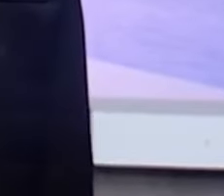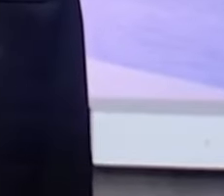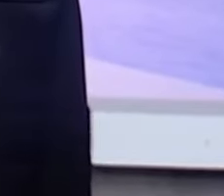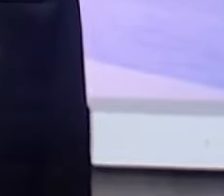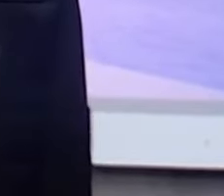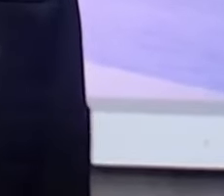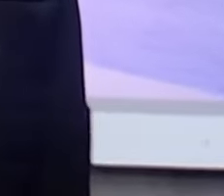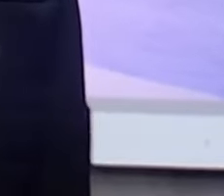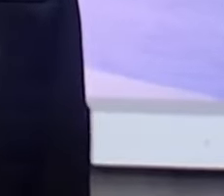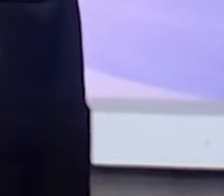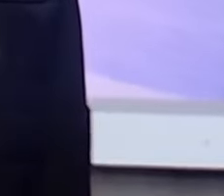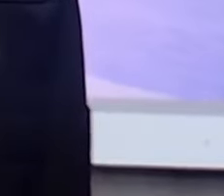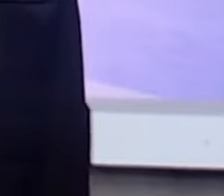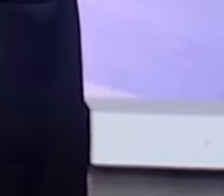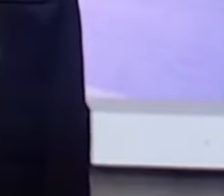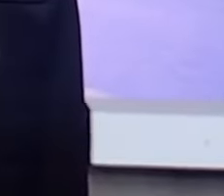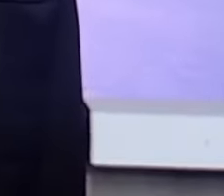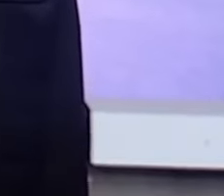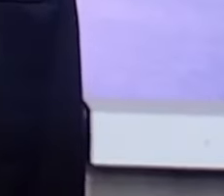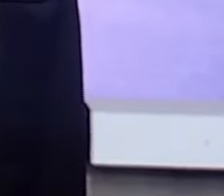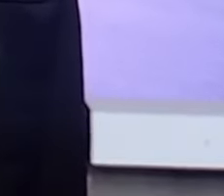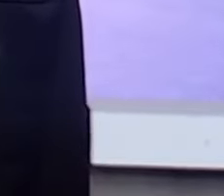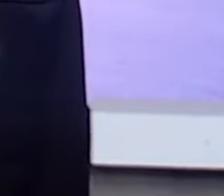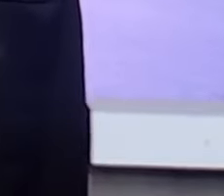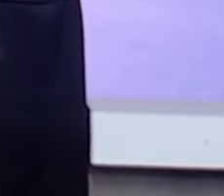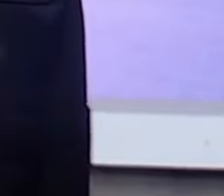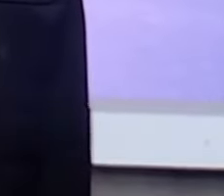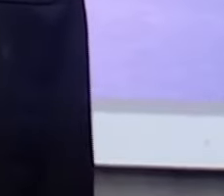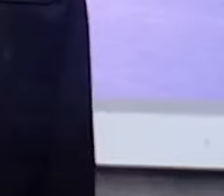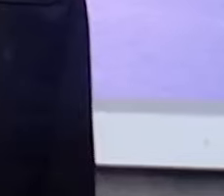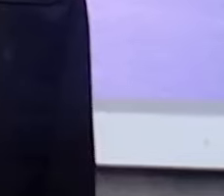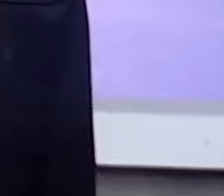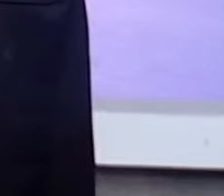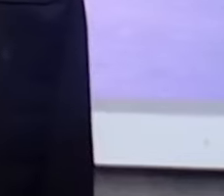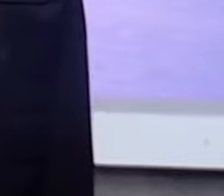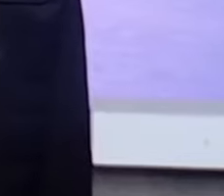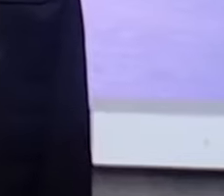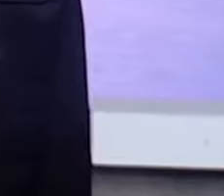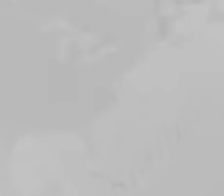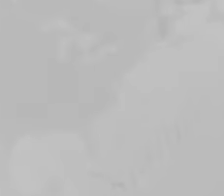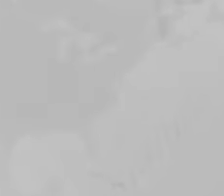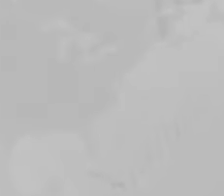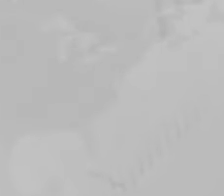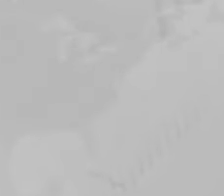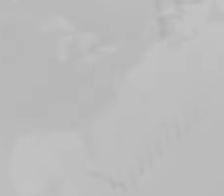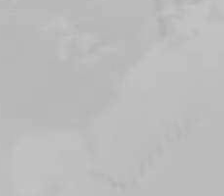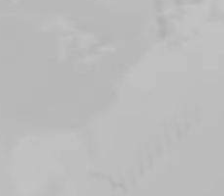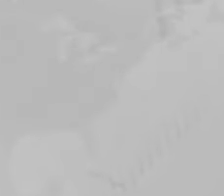samahan niyo kami sa GMA Pinoy TV at sa www.gmanews.tv.